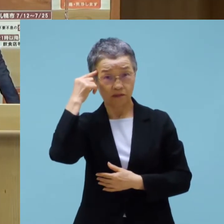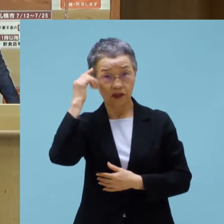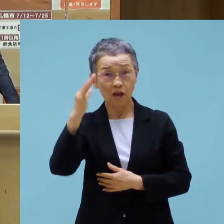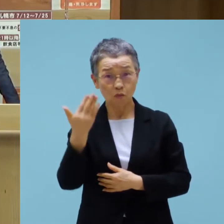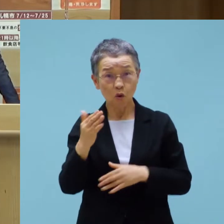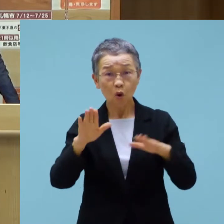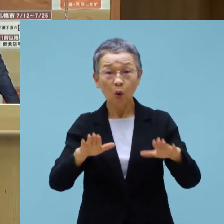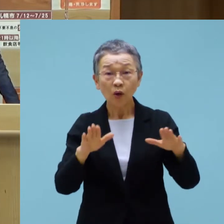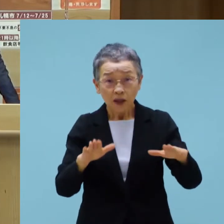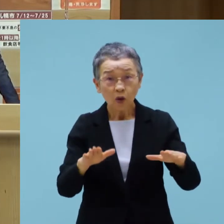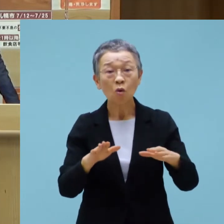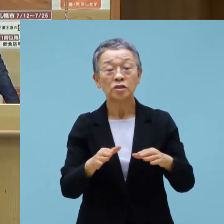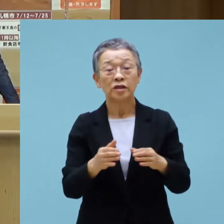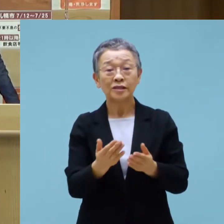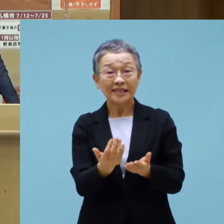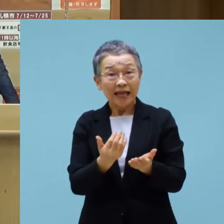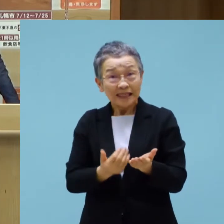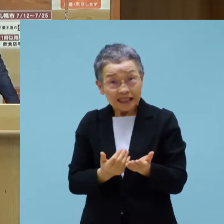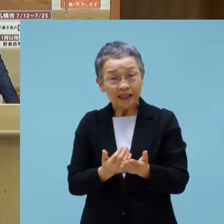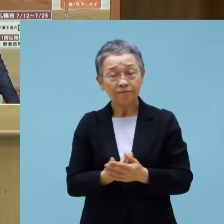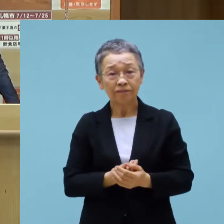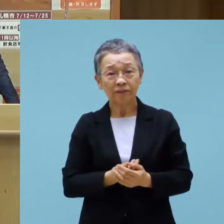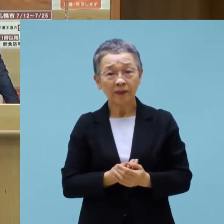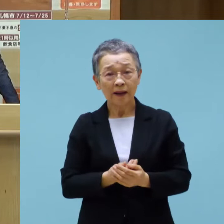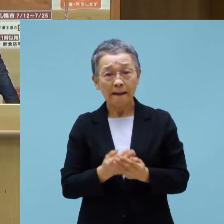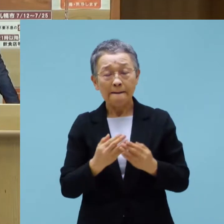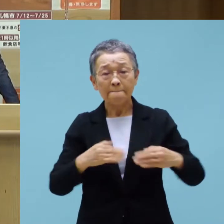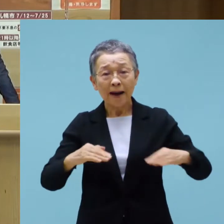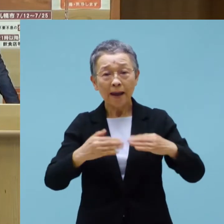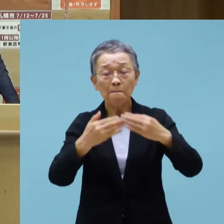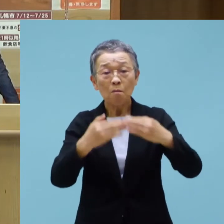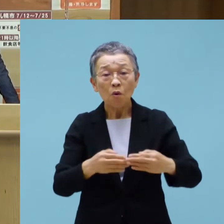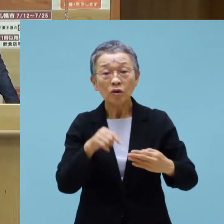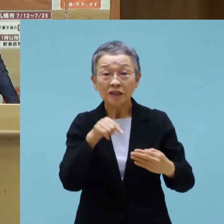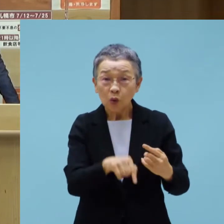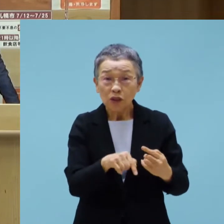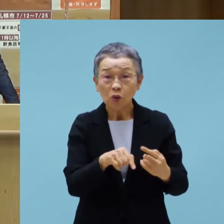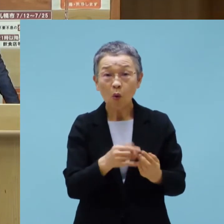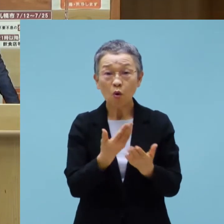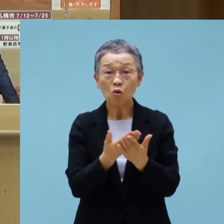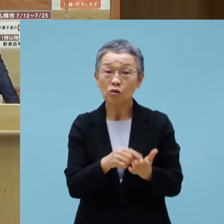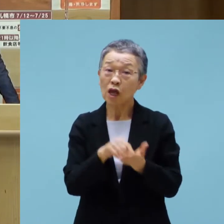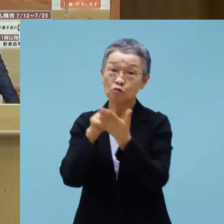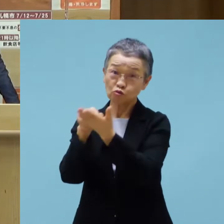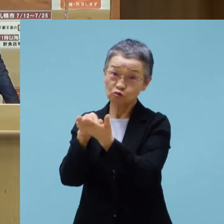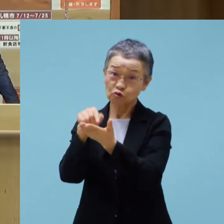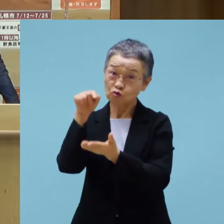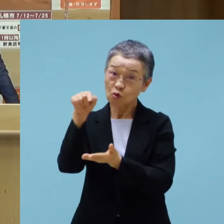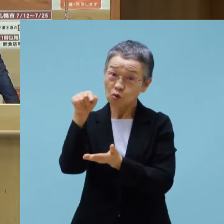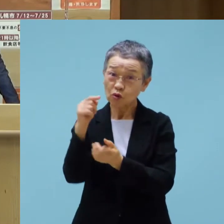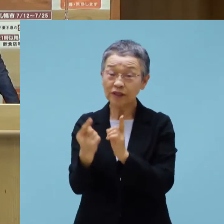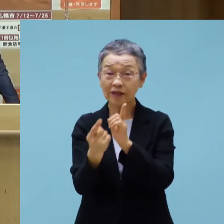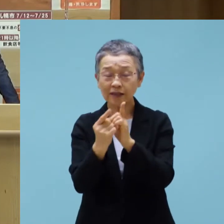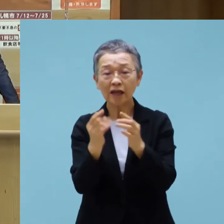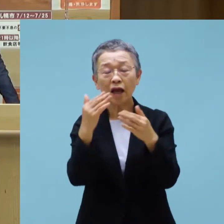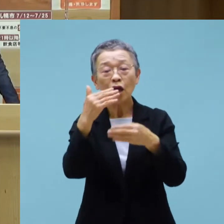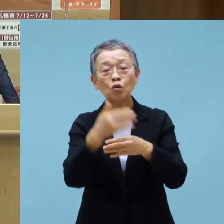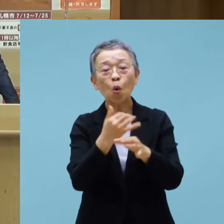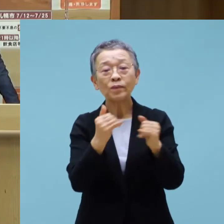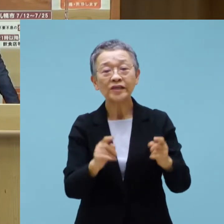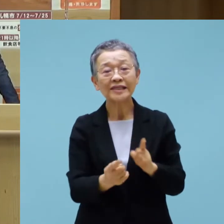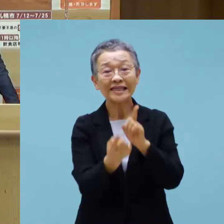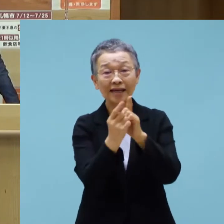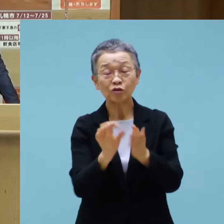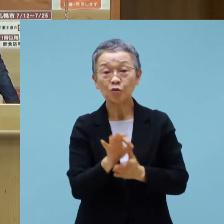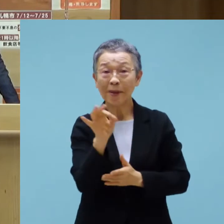前もってですねまん延防止を要請するということそのものに、まあ、道民向けのメッセージがあるんでしょうか。